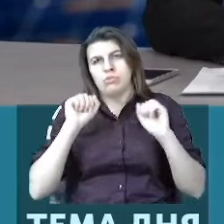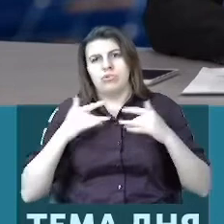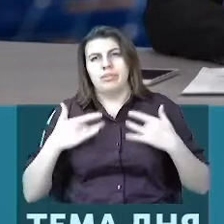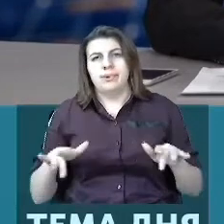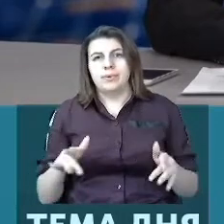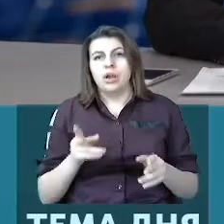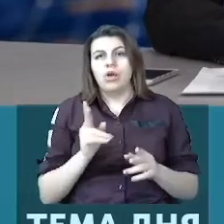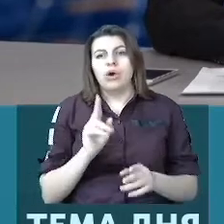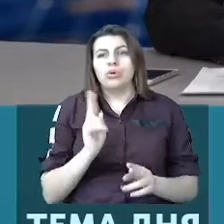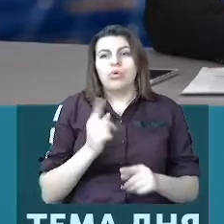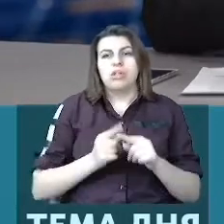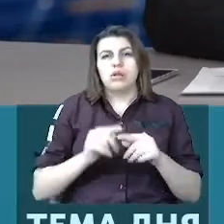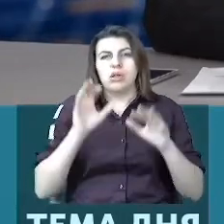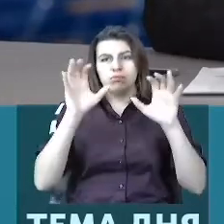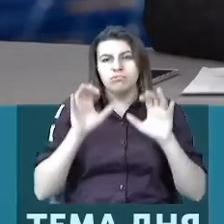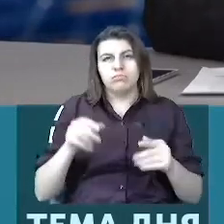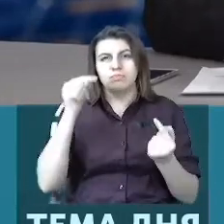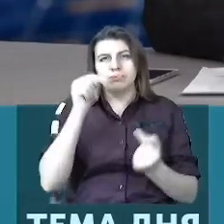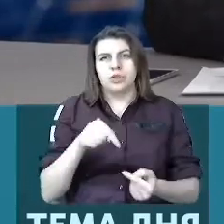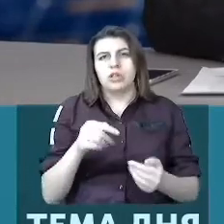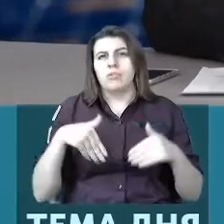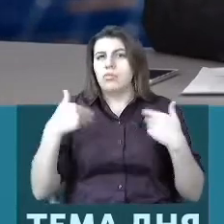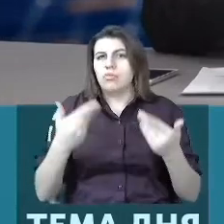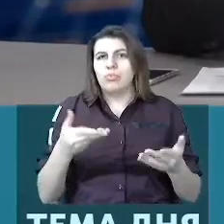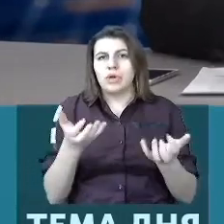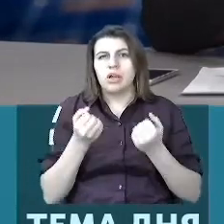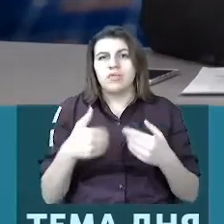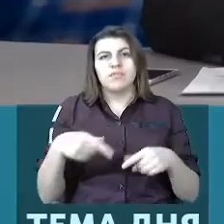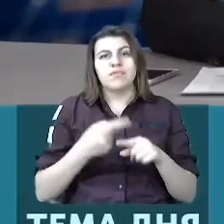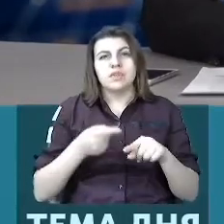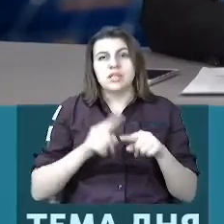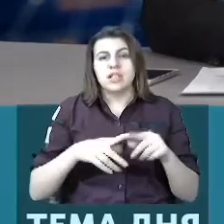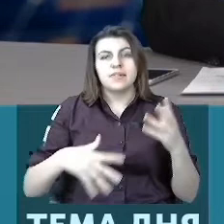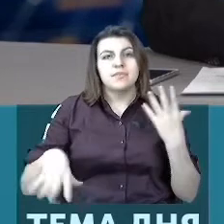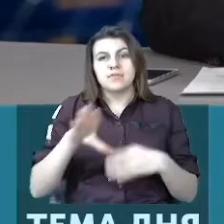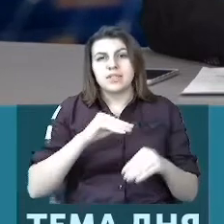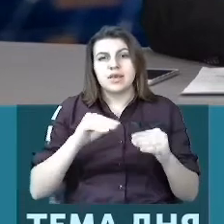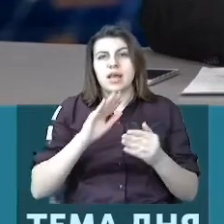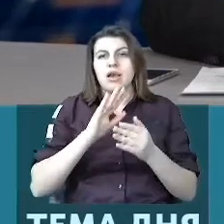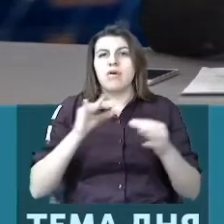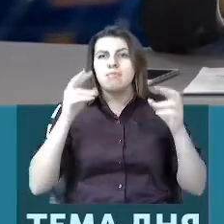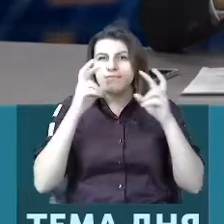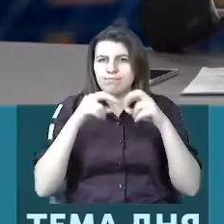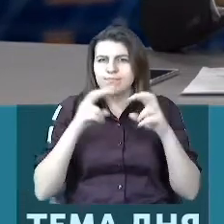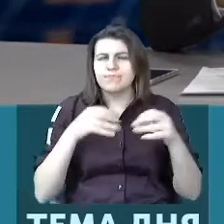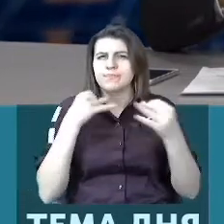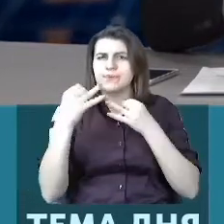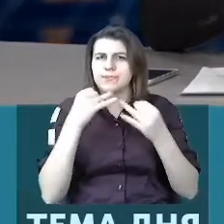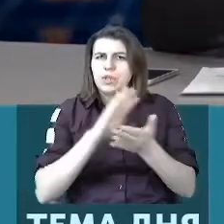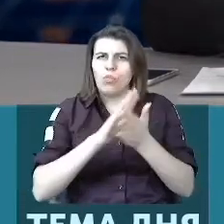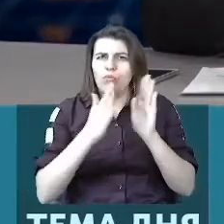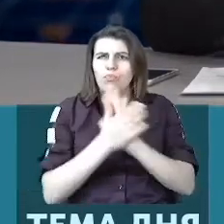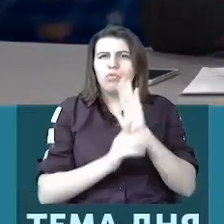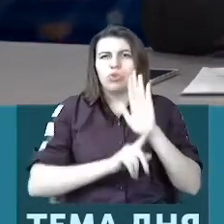відповідно до цього закону, який от пропонують прийняти, все це регламентується на самому початку, коли ви укладаєте трудові договори. Ну, тобто, якщо ви не